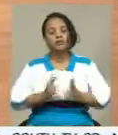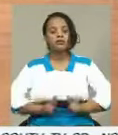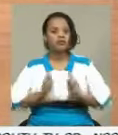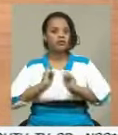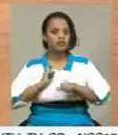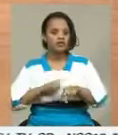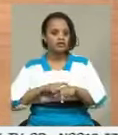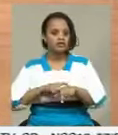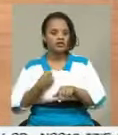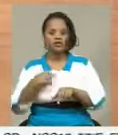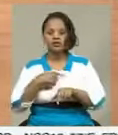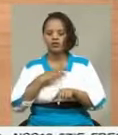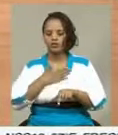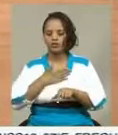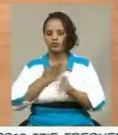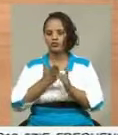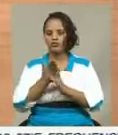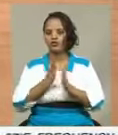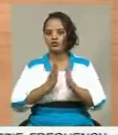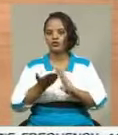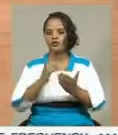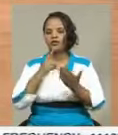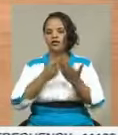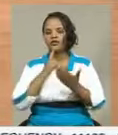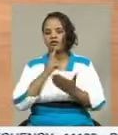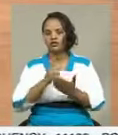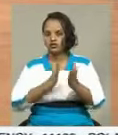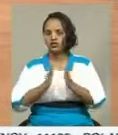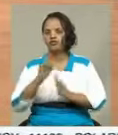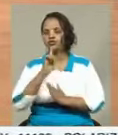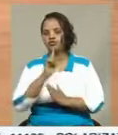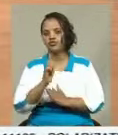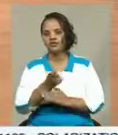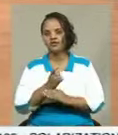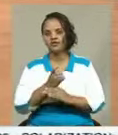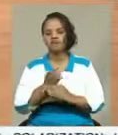እኛ በእኛ በኩል ዝግጁ መሆናችን ለማረጋገጥ ነው። ዝግጁ ሆነን እንነጋገርበታለን ማለት ነው።